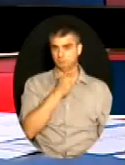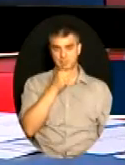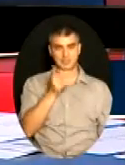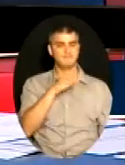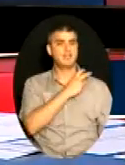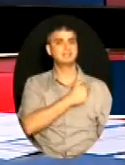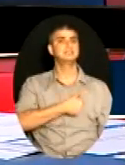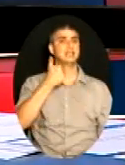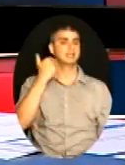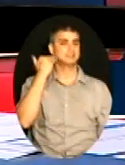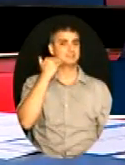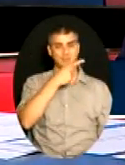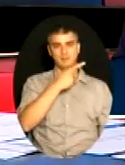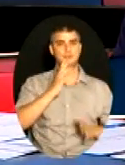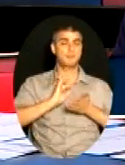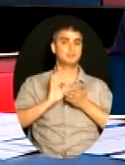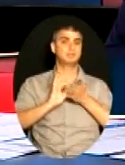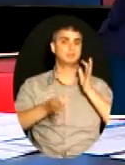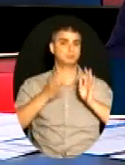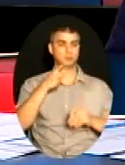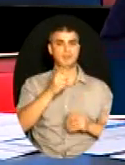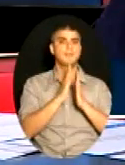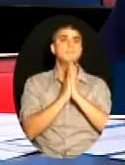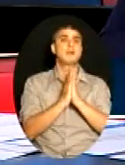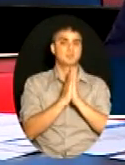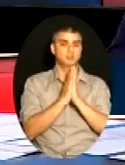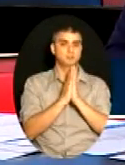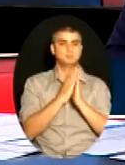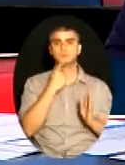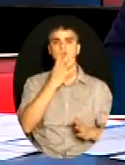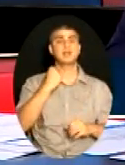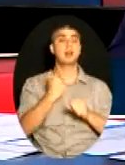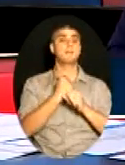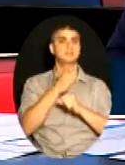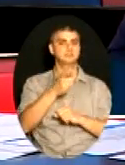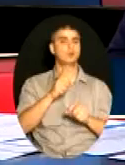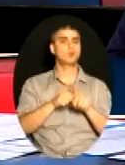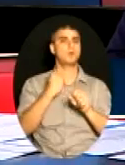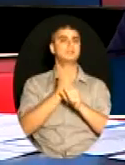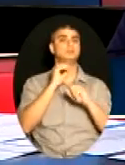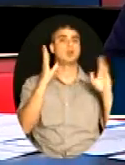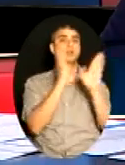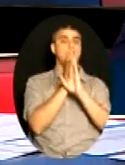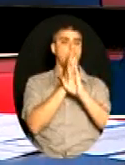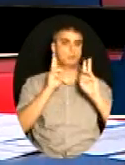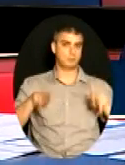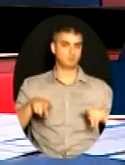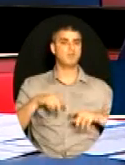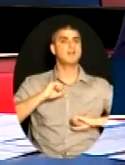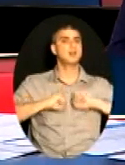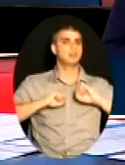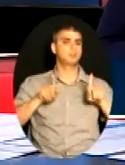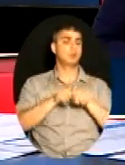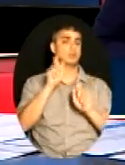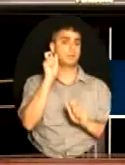לבין השרה ציפי לבני במשרד המשפטים, ואתם מבקשים להכריז על המעשים האלה כמעשי טרור לכל דבר, ולנהוג גם